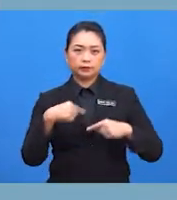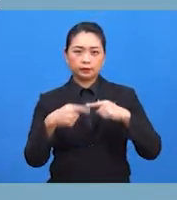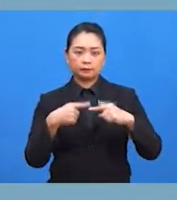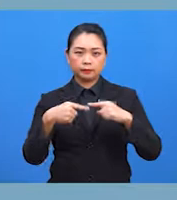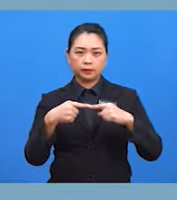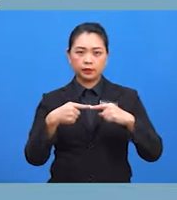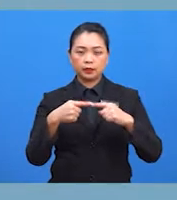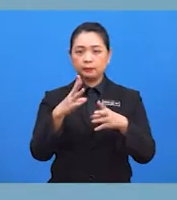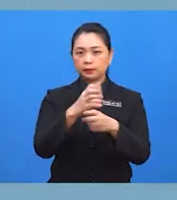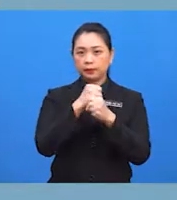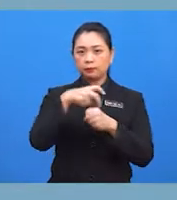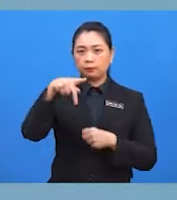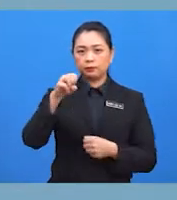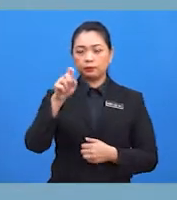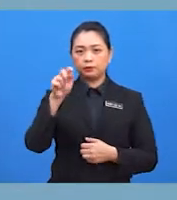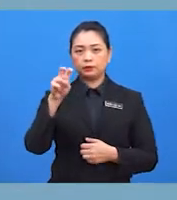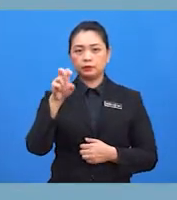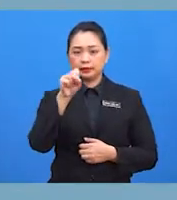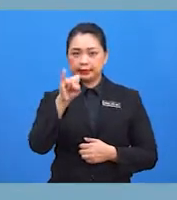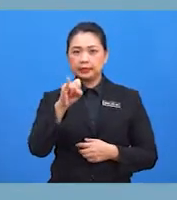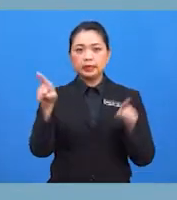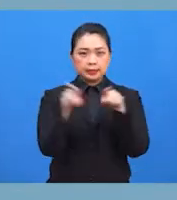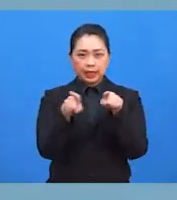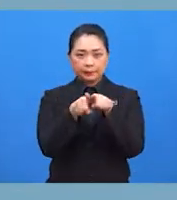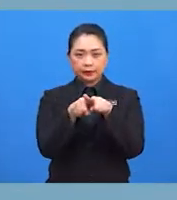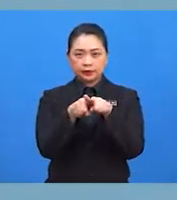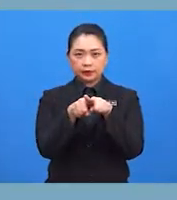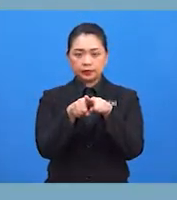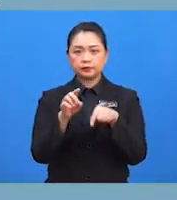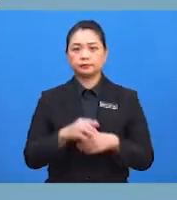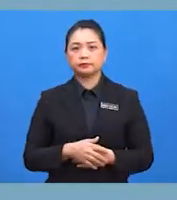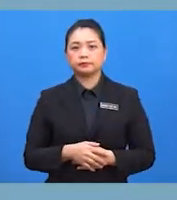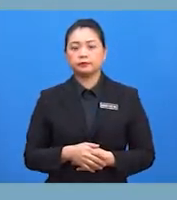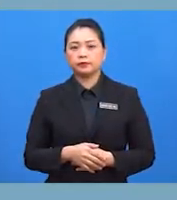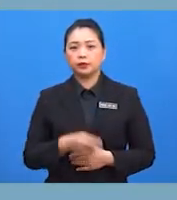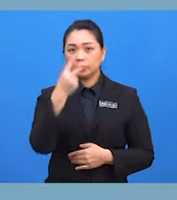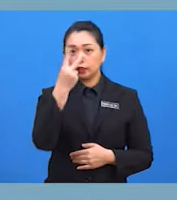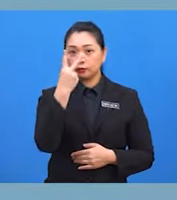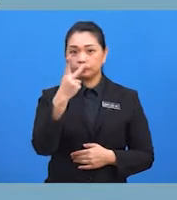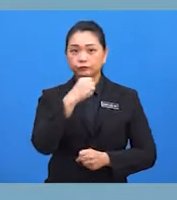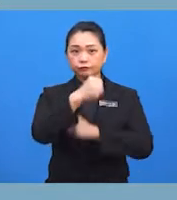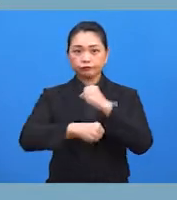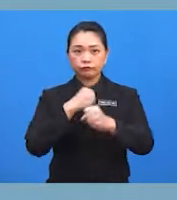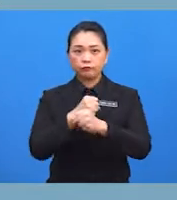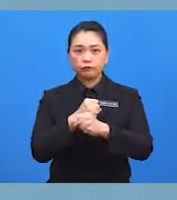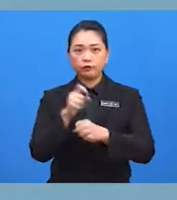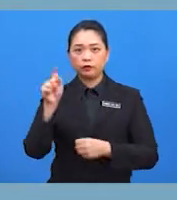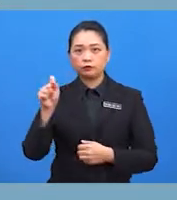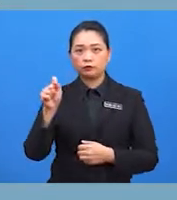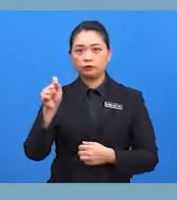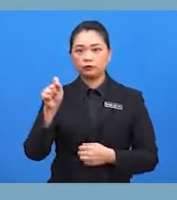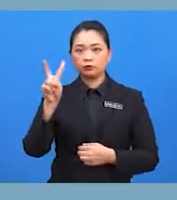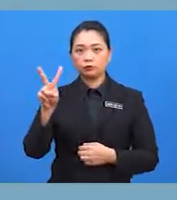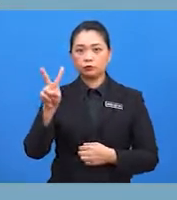pula sama dengan pendapatan negara sebenar. Kalau kita lihat rajah tu ialah tahun T2, T4 ataupun titik